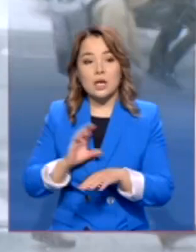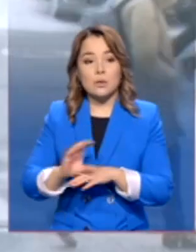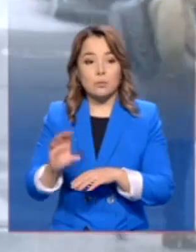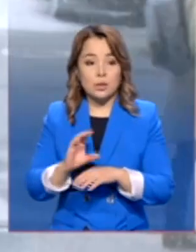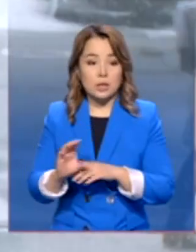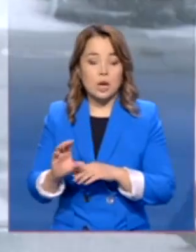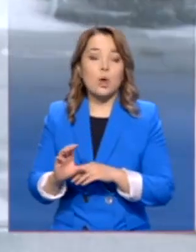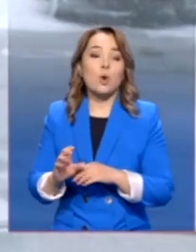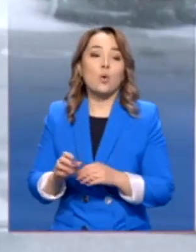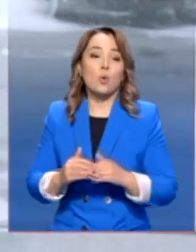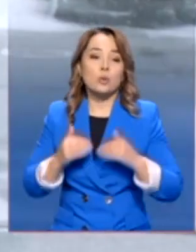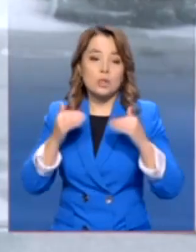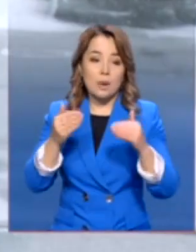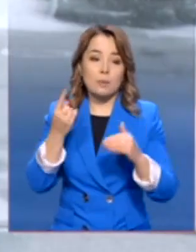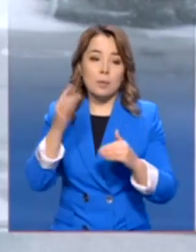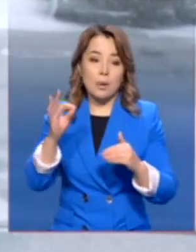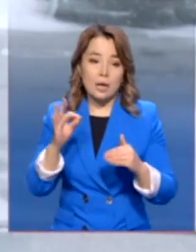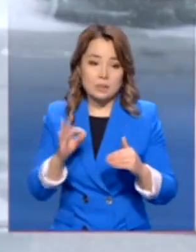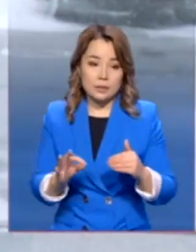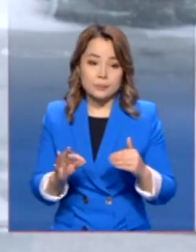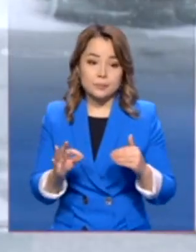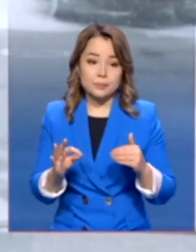өсті. 1%-ға өсіп